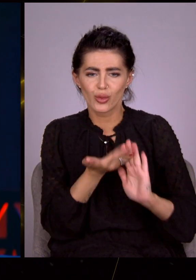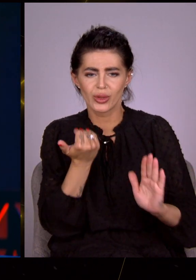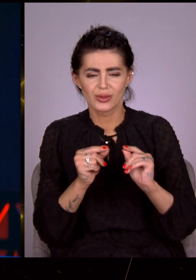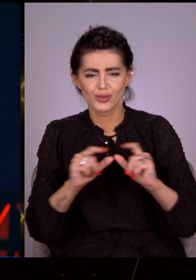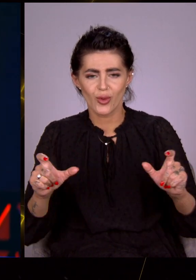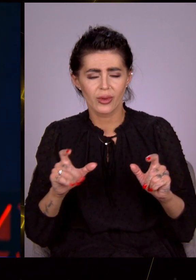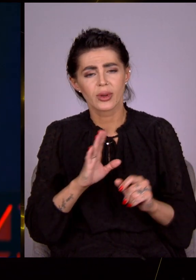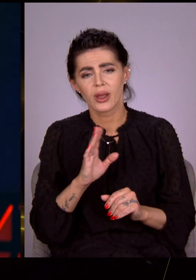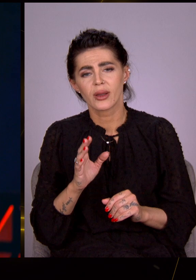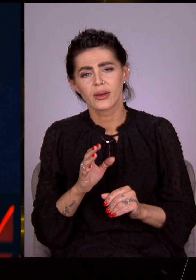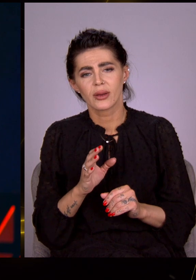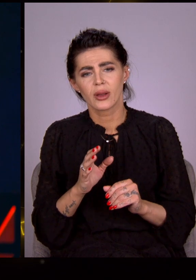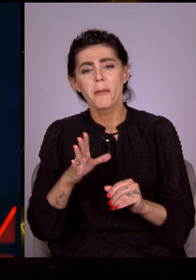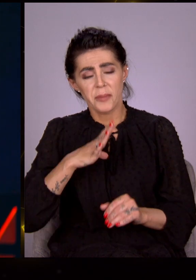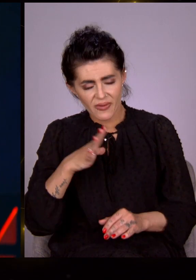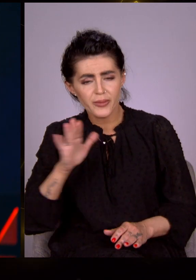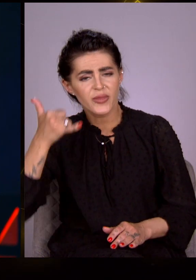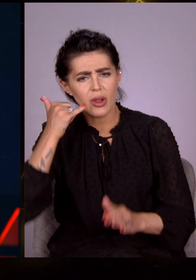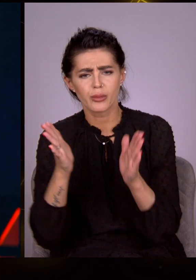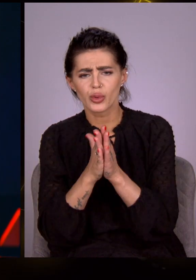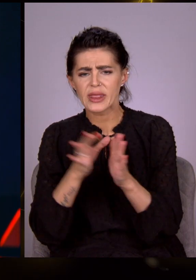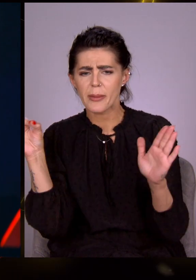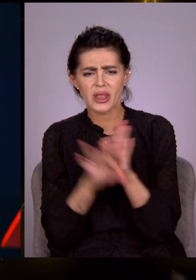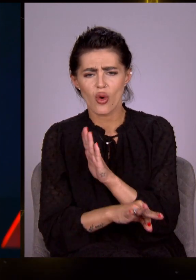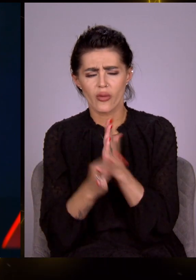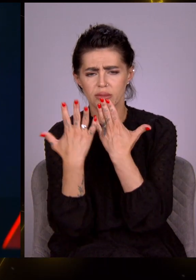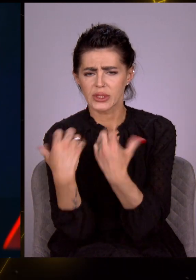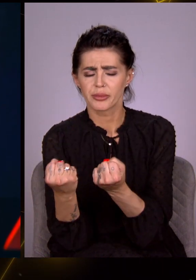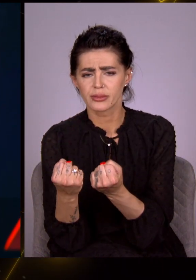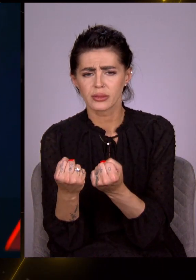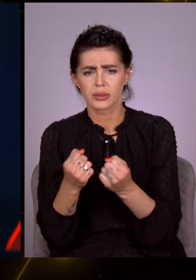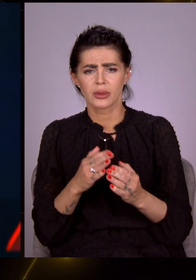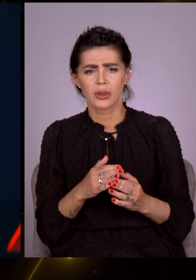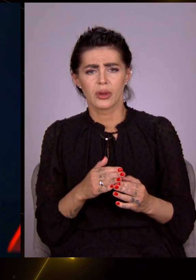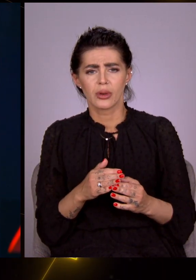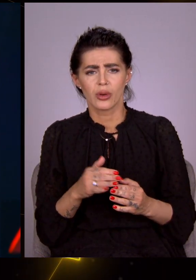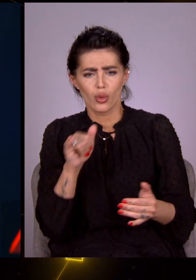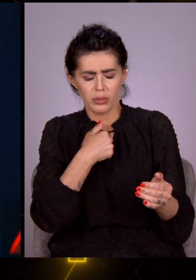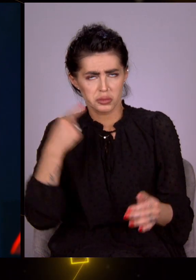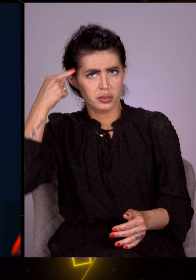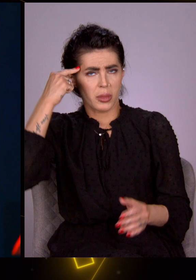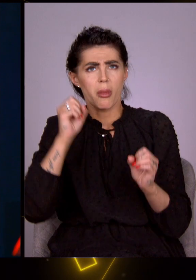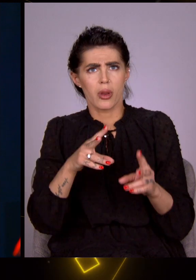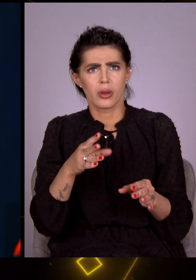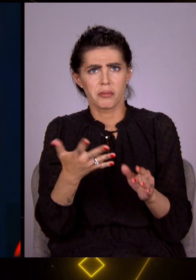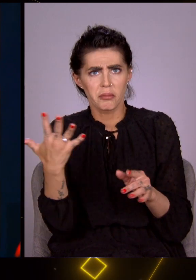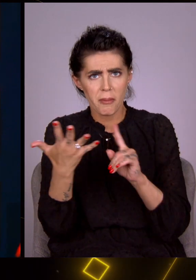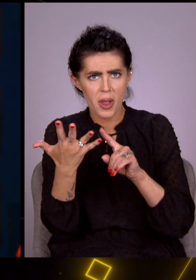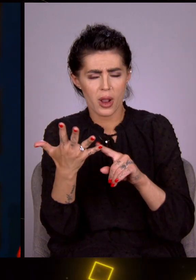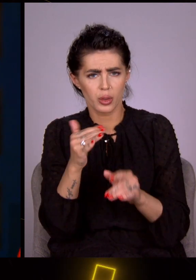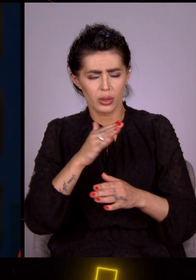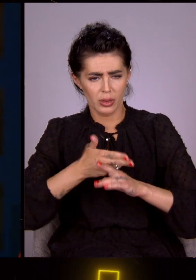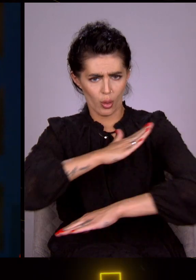мене, забирай мене, терміново забирай. Думаю, в неї ще один урок, п'ятий урок,